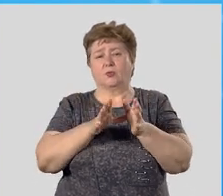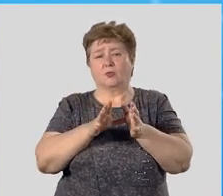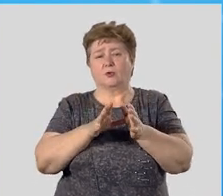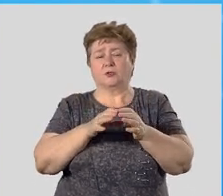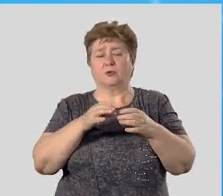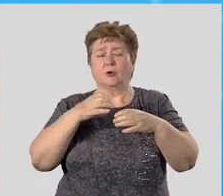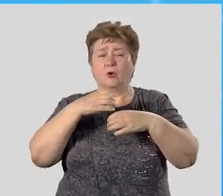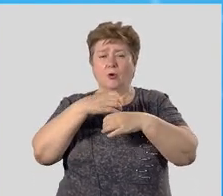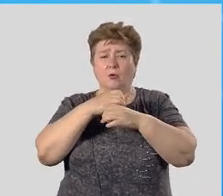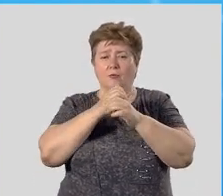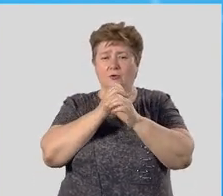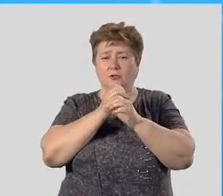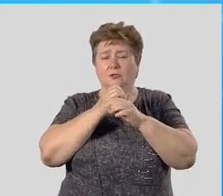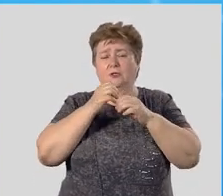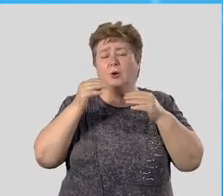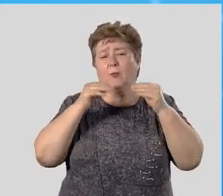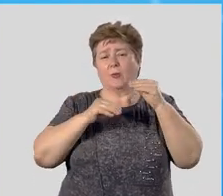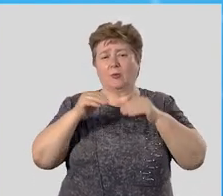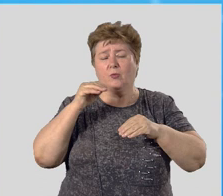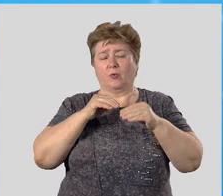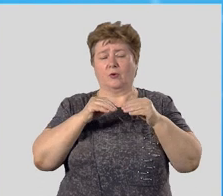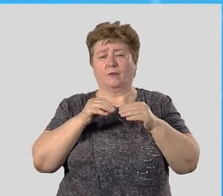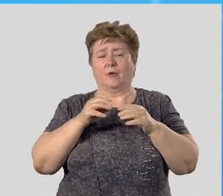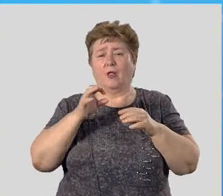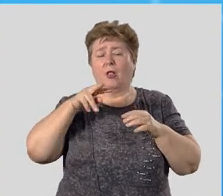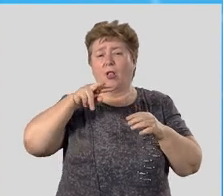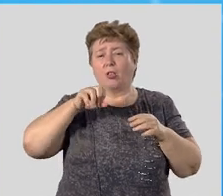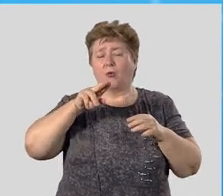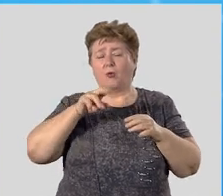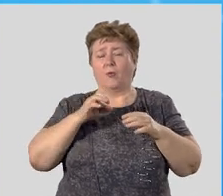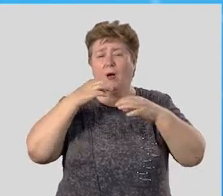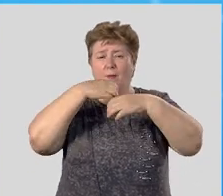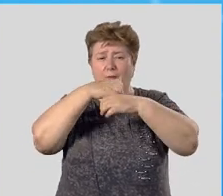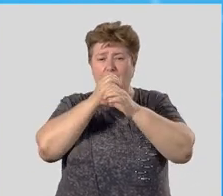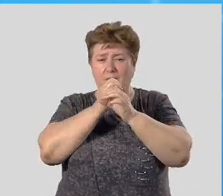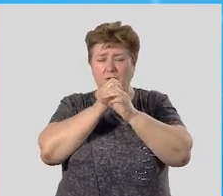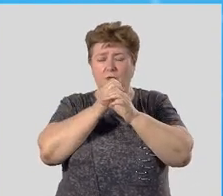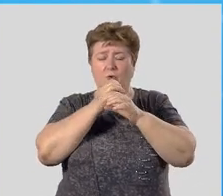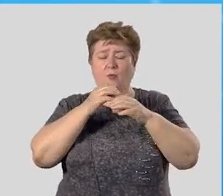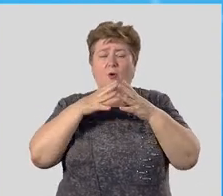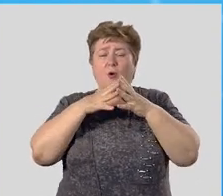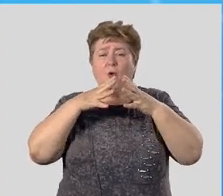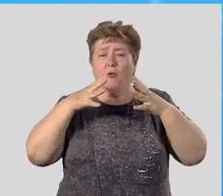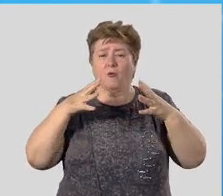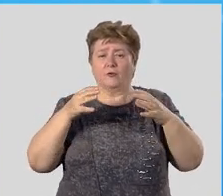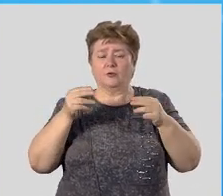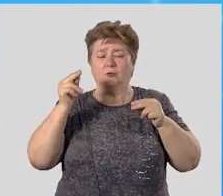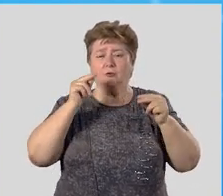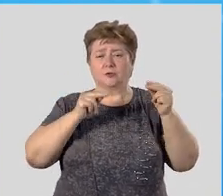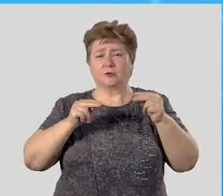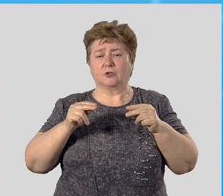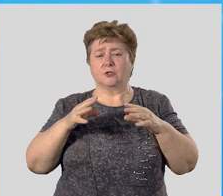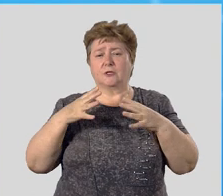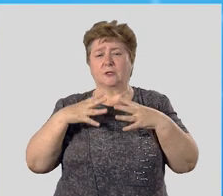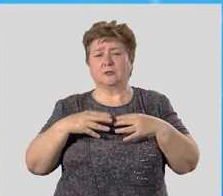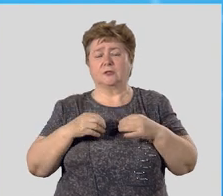помощью увеличительных приборов. Лупы и микроскопы увеличивают изображение